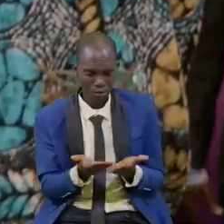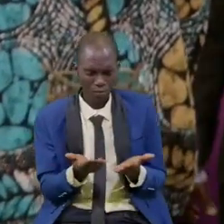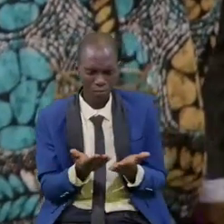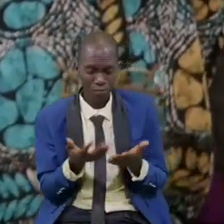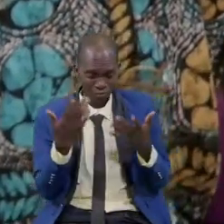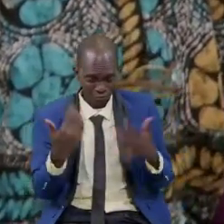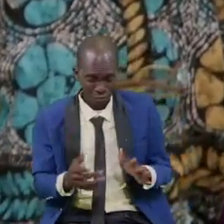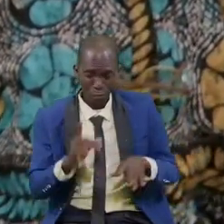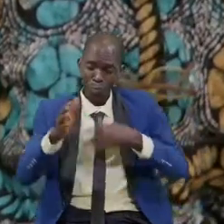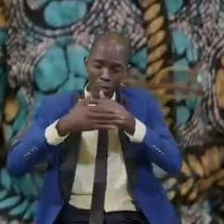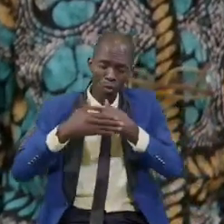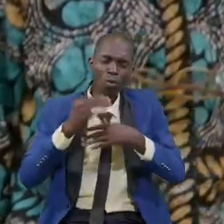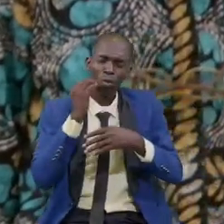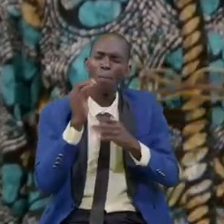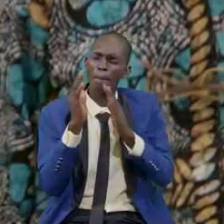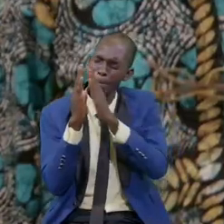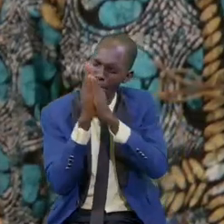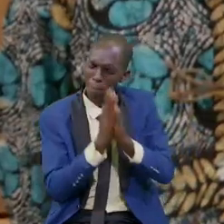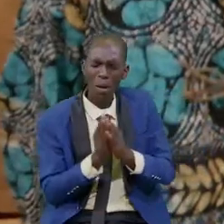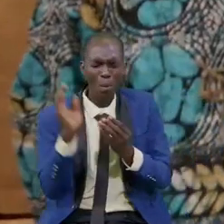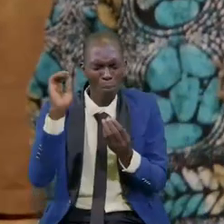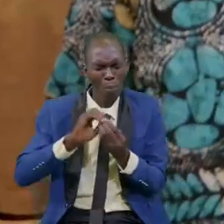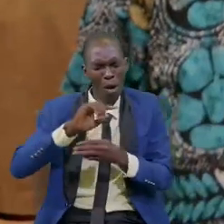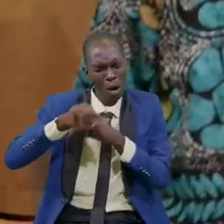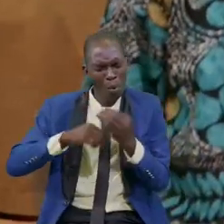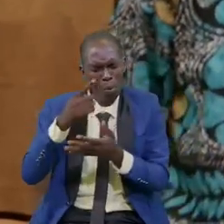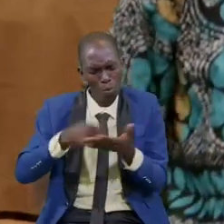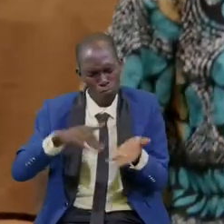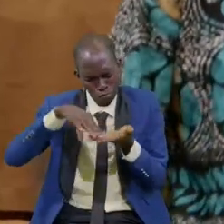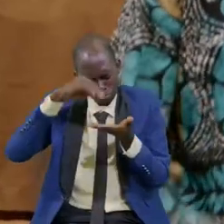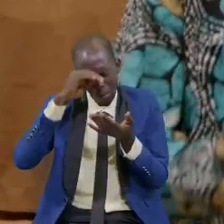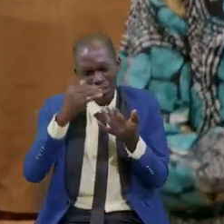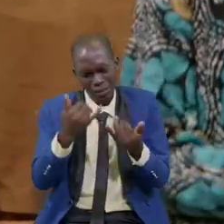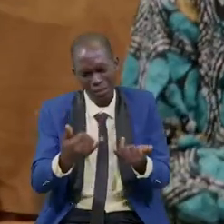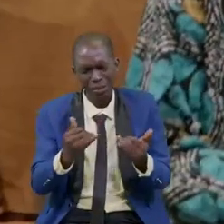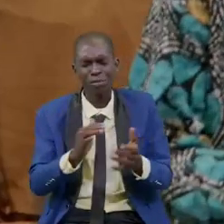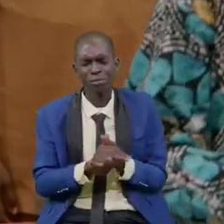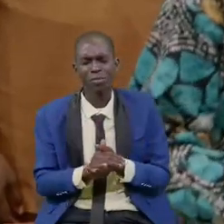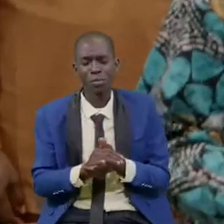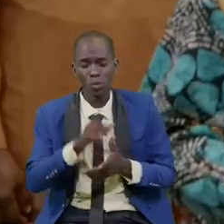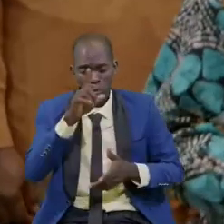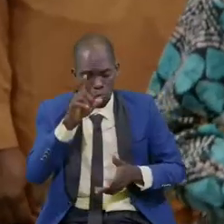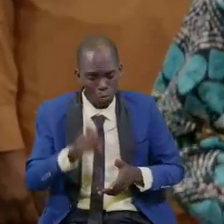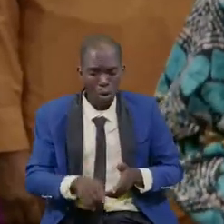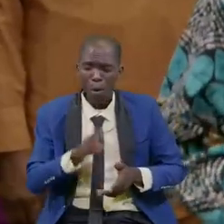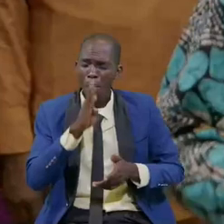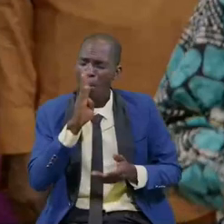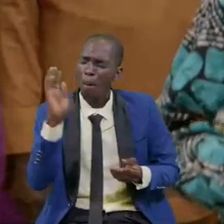prenez tout ce que nous avons appris au Seigneur. Plus,